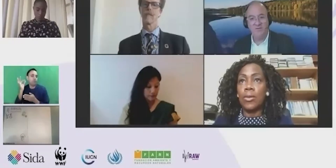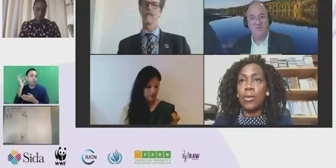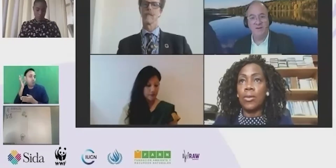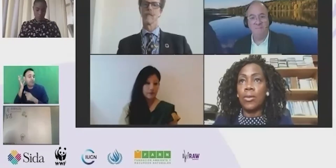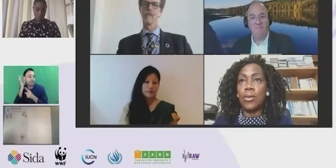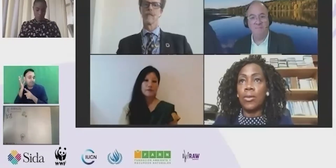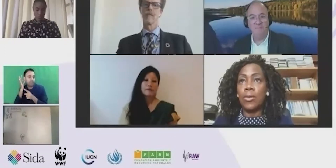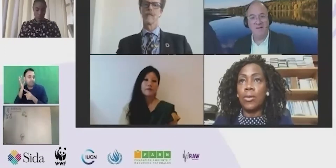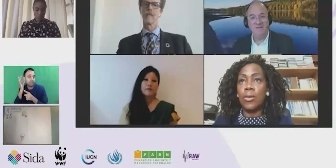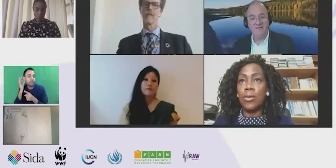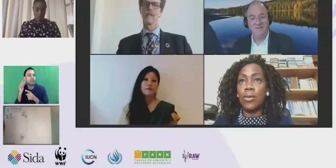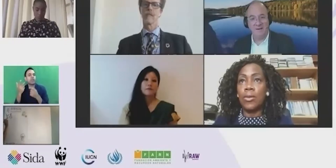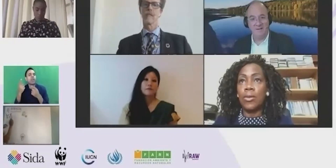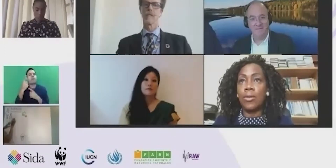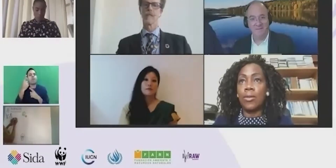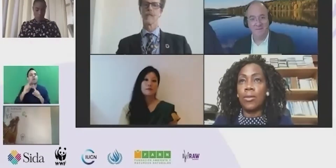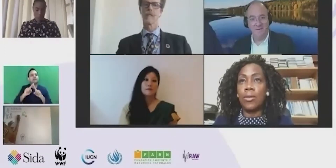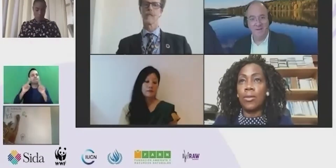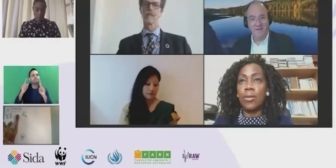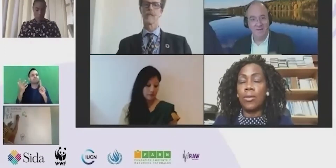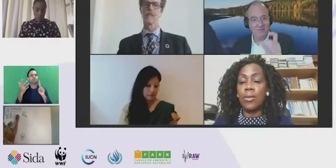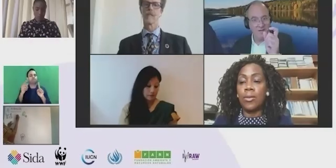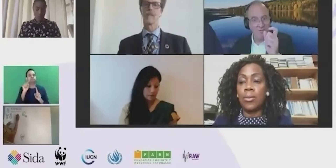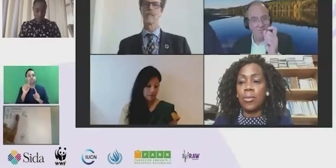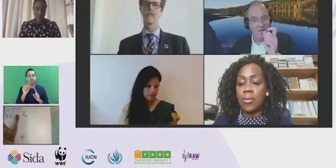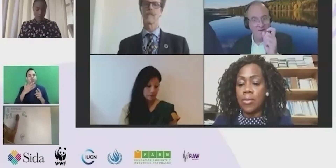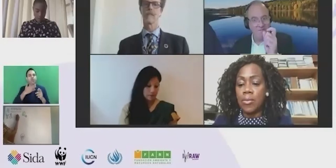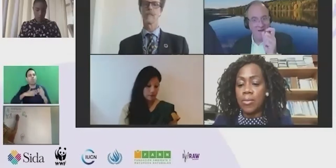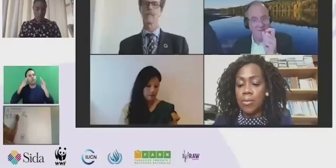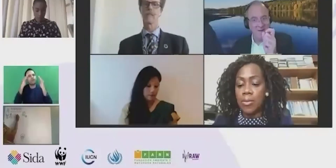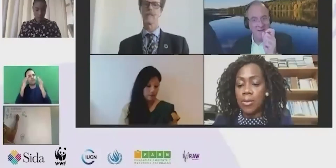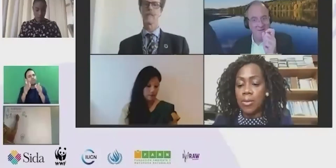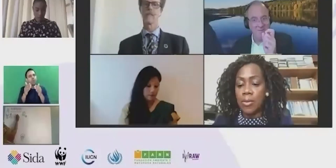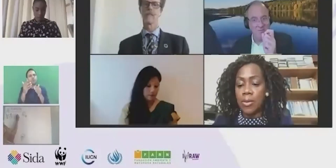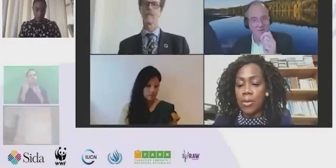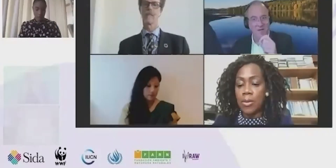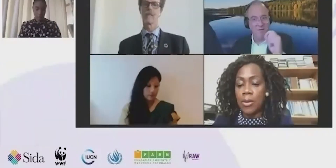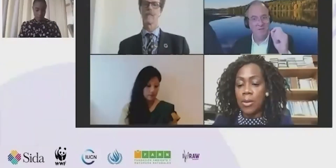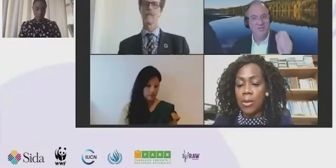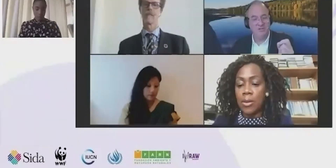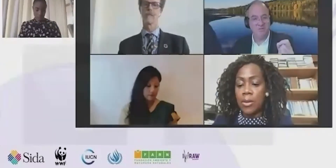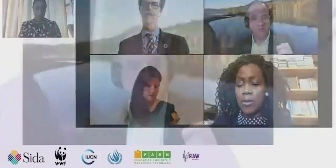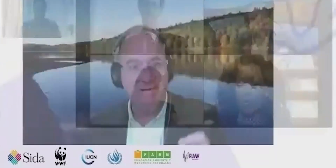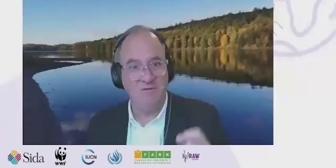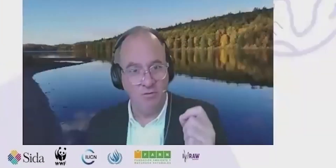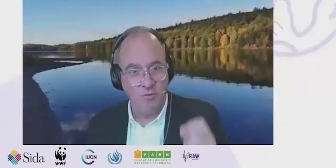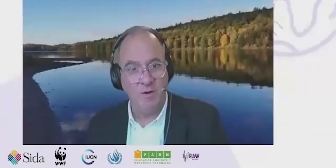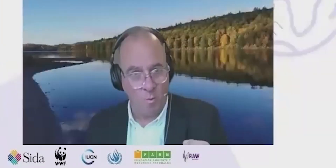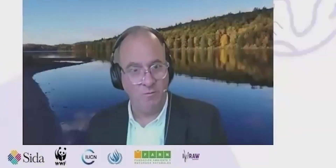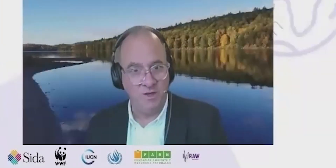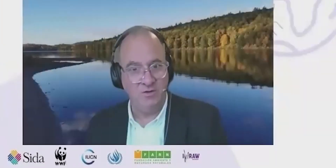أيضا بالنسبة لذلك هو أن كيف يكون لدينا أهداف منطقية من خلال